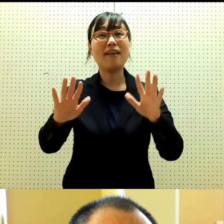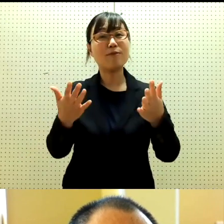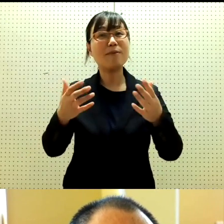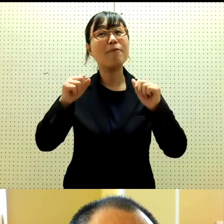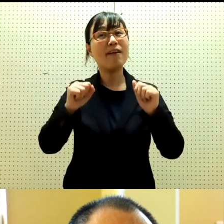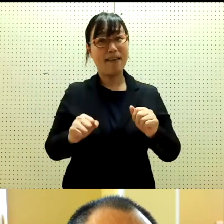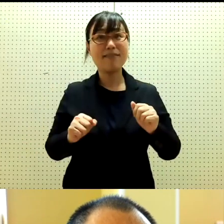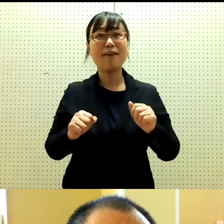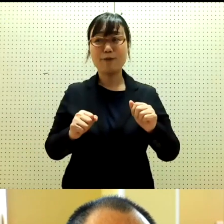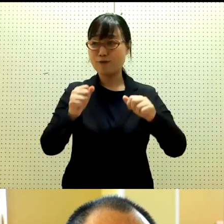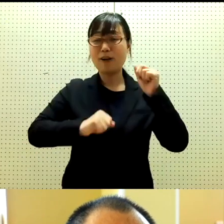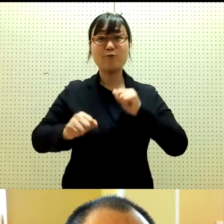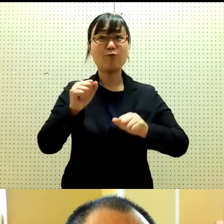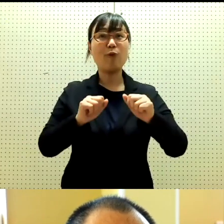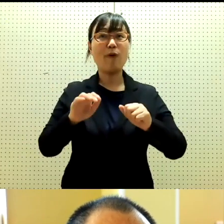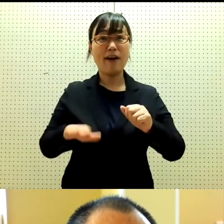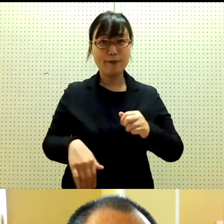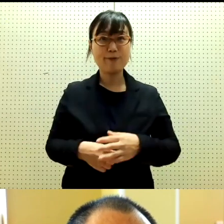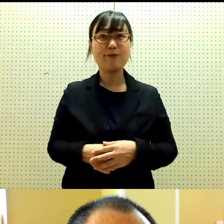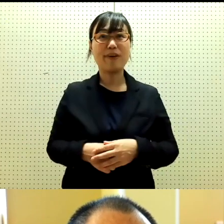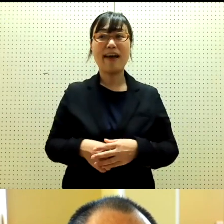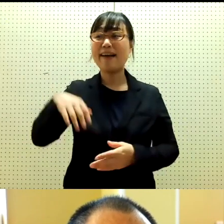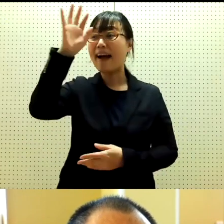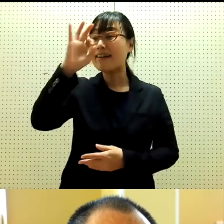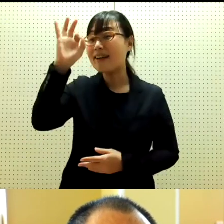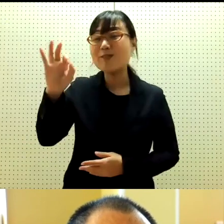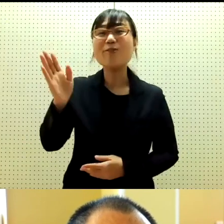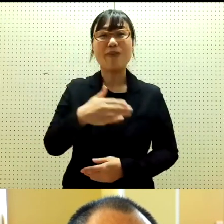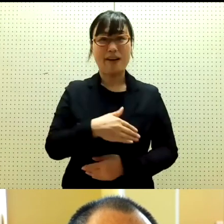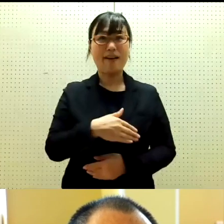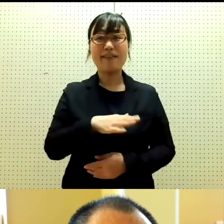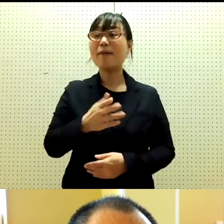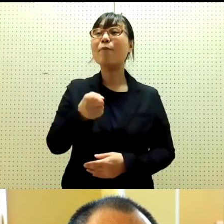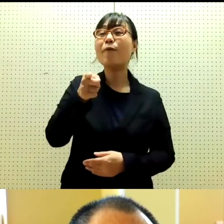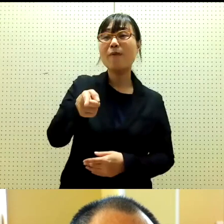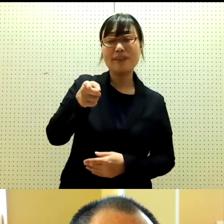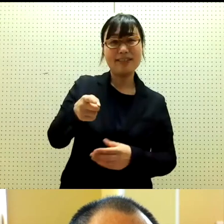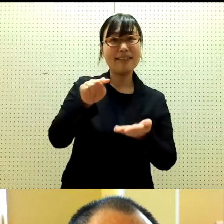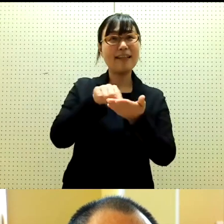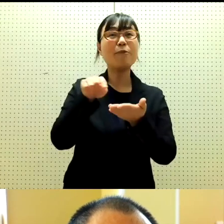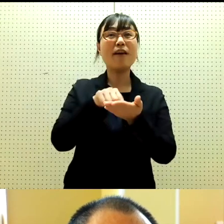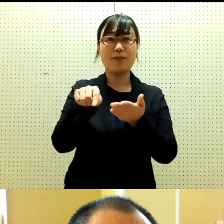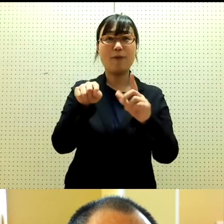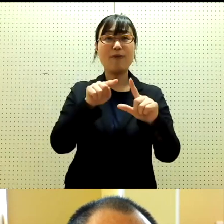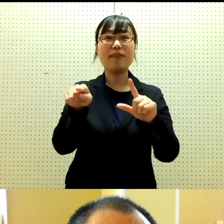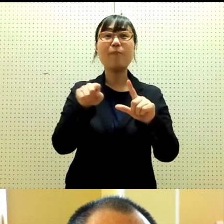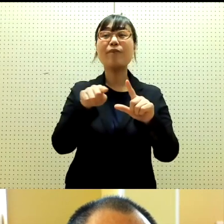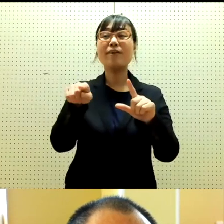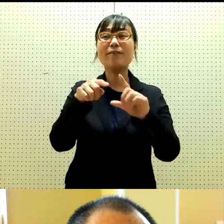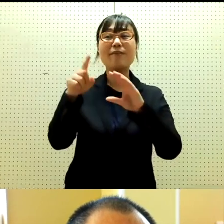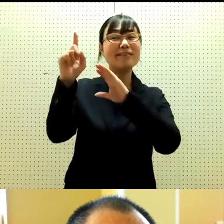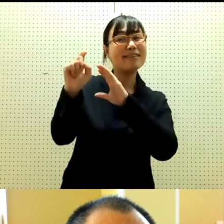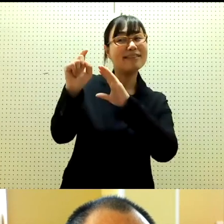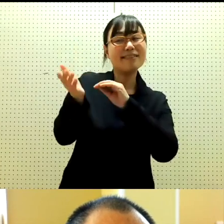察とかね、そういうのをこう写真を撮るっていう、タブレットで写真を撮るっていう簡単な操作を持ってくることで随分